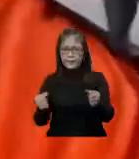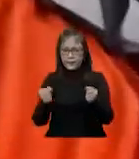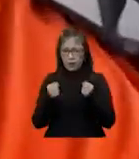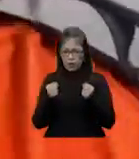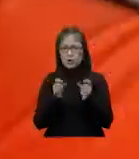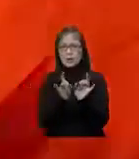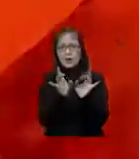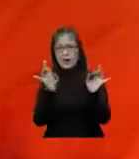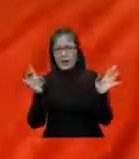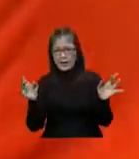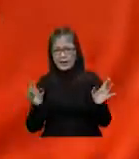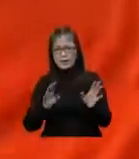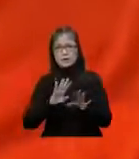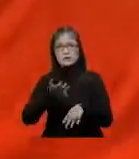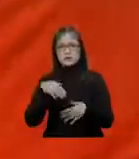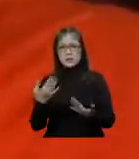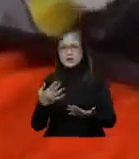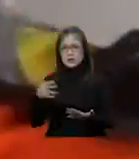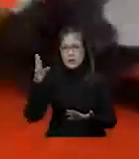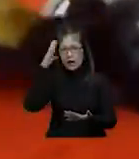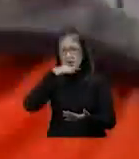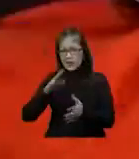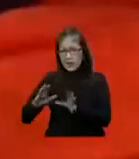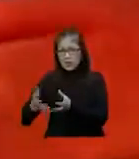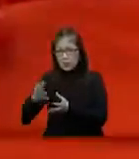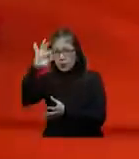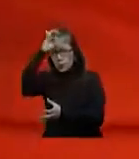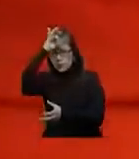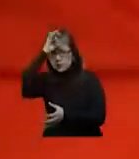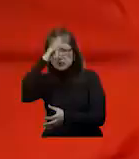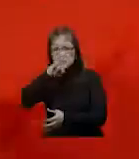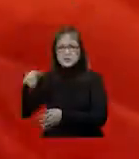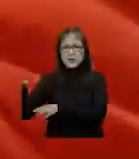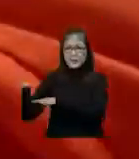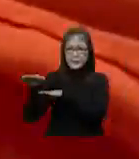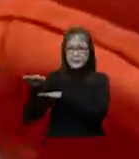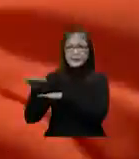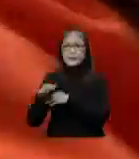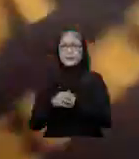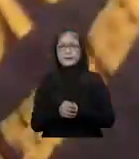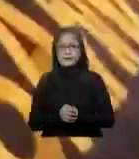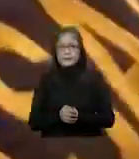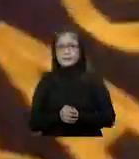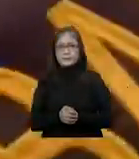Michael Mumbunan, serta Direskrimum Polda Jambi Kombes Pol Andri Ananta Yudhistira.